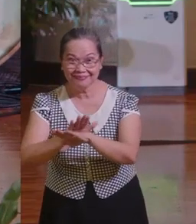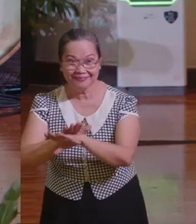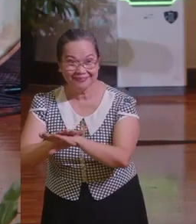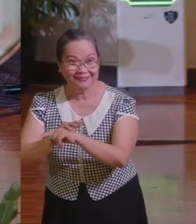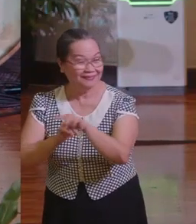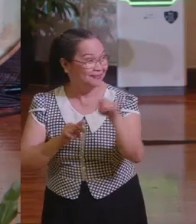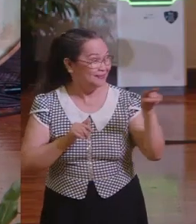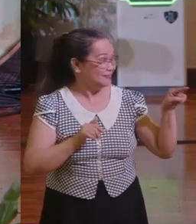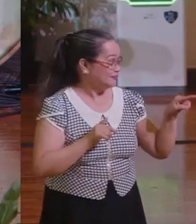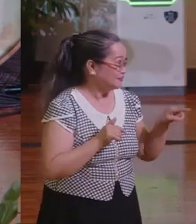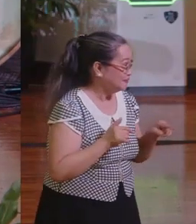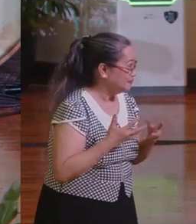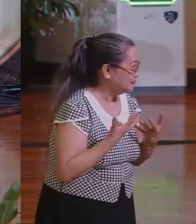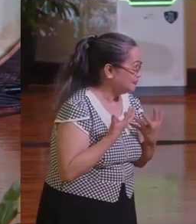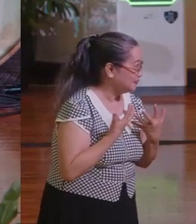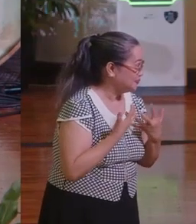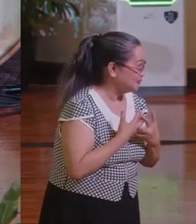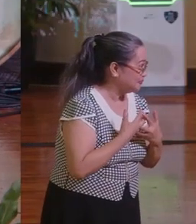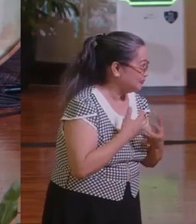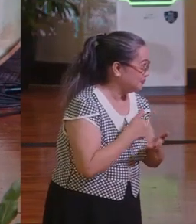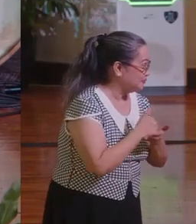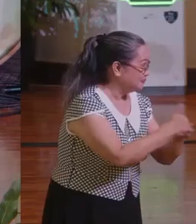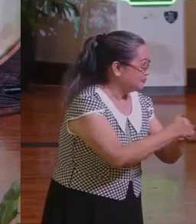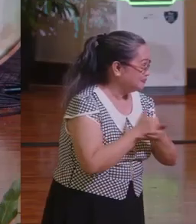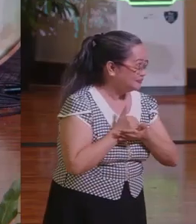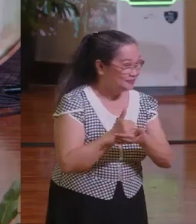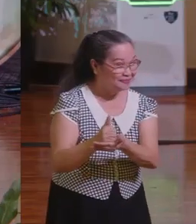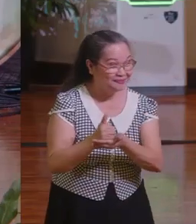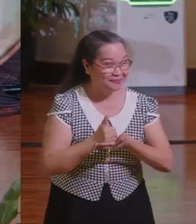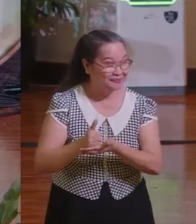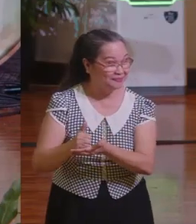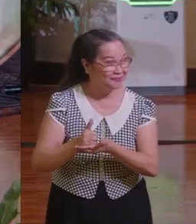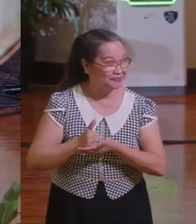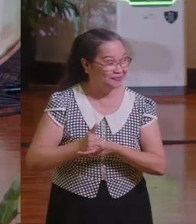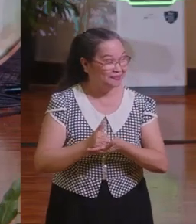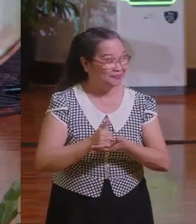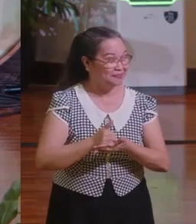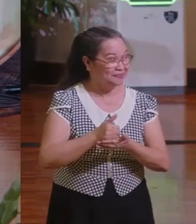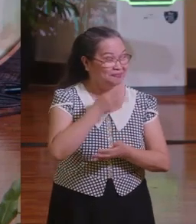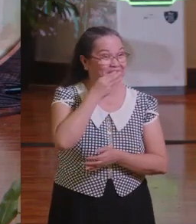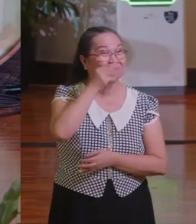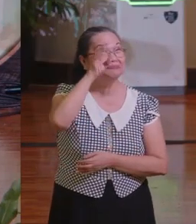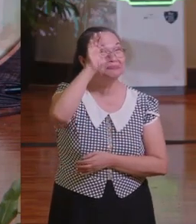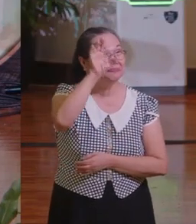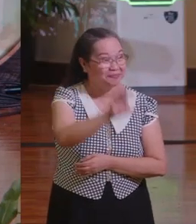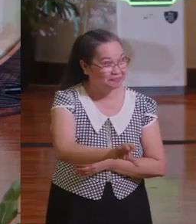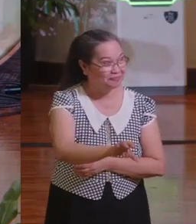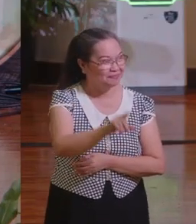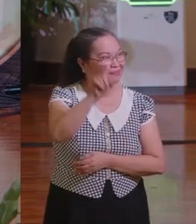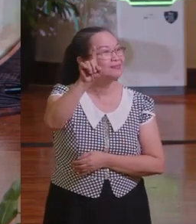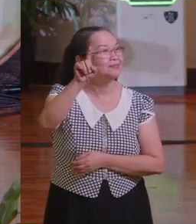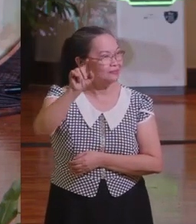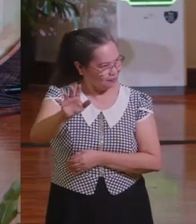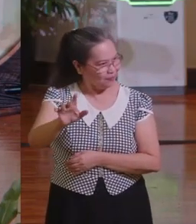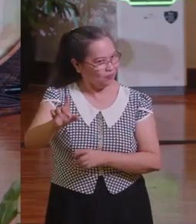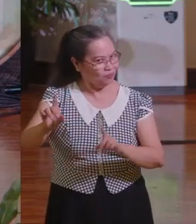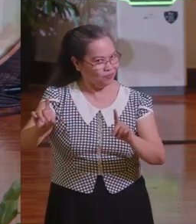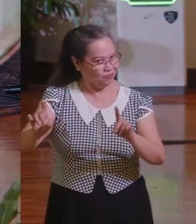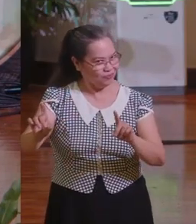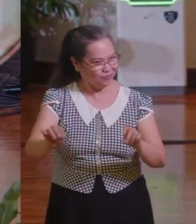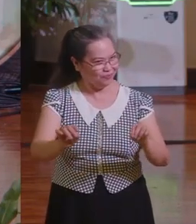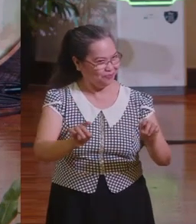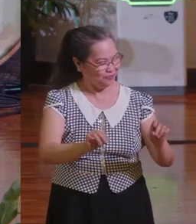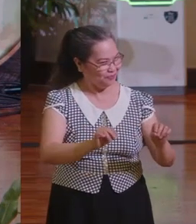ay magtulungan, mag-alalayan ng bawat isa. It is a mandate we need to carry out, isang mandato na kailangan gawin